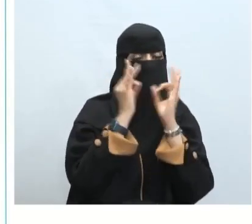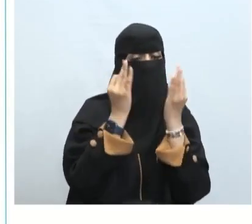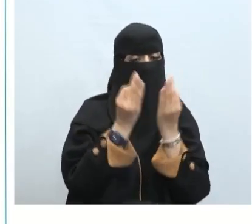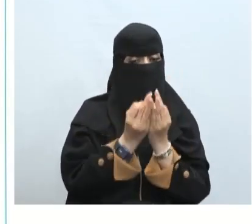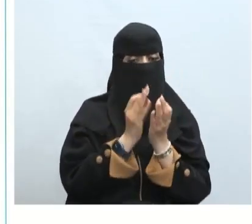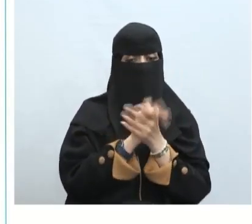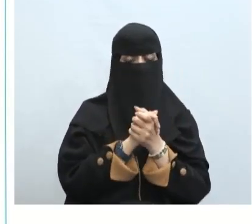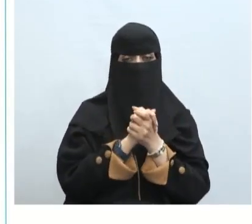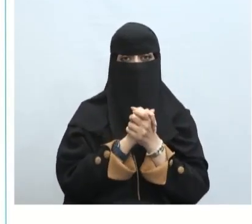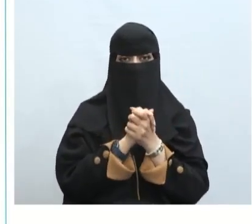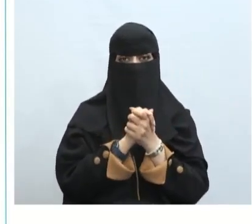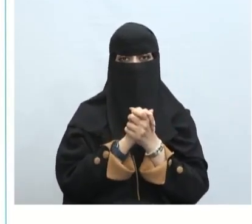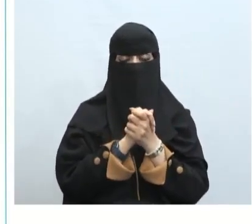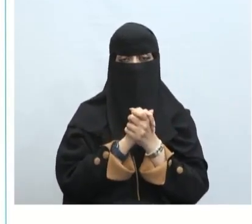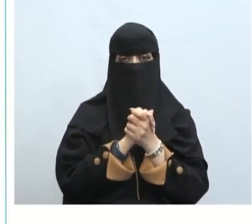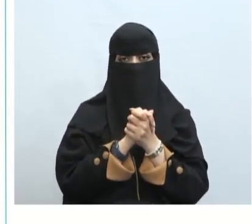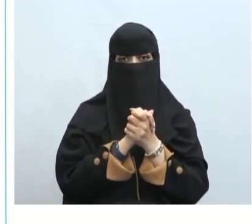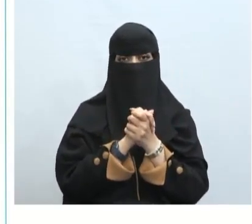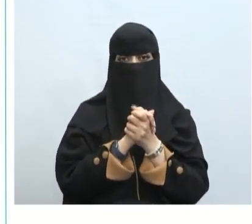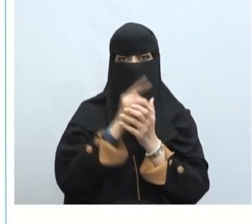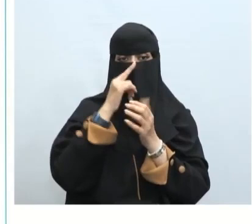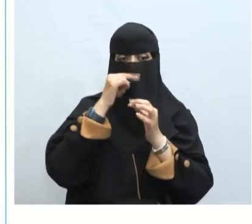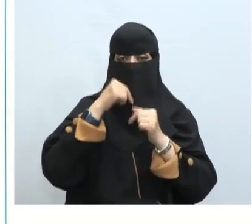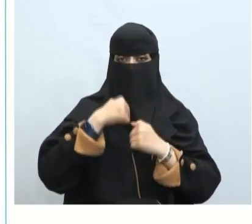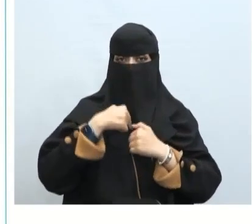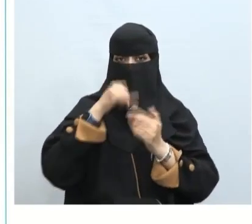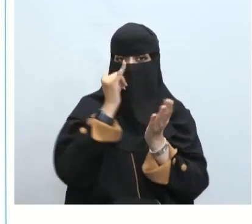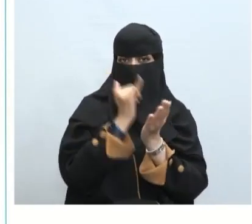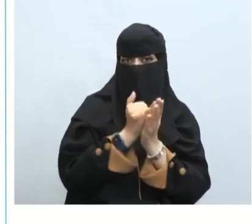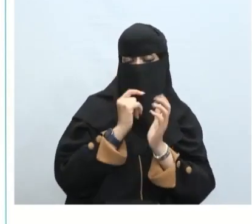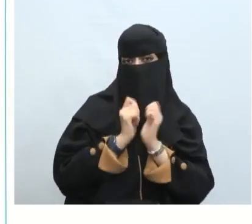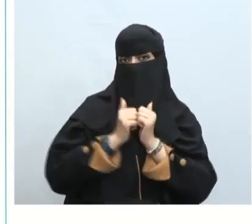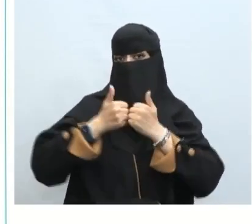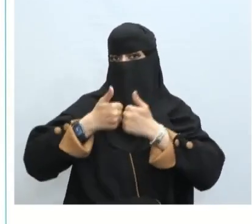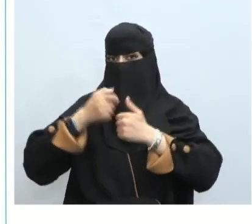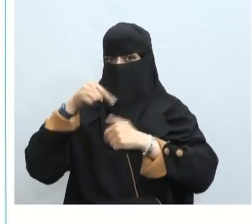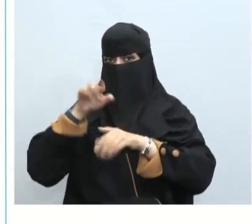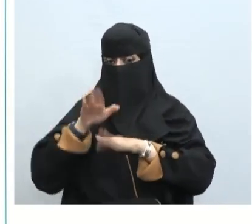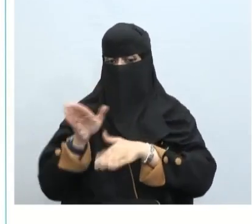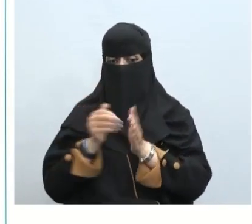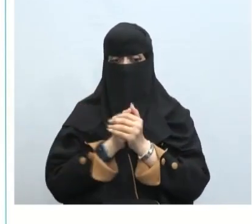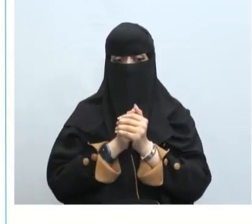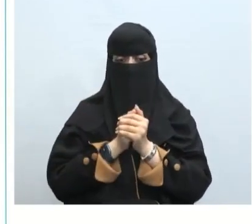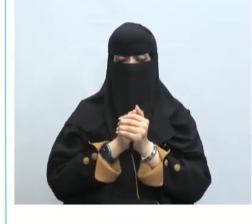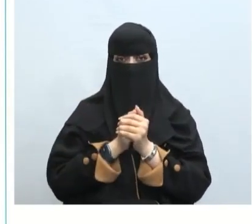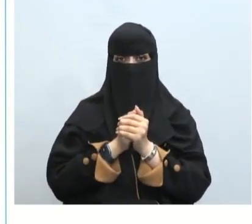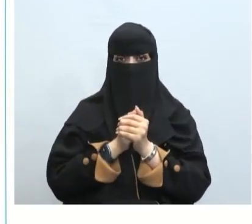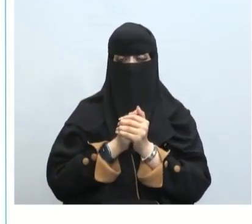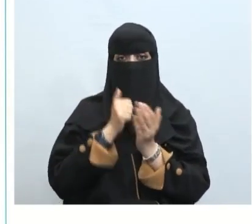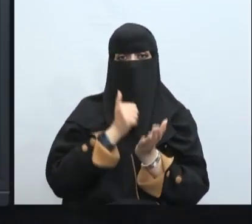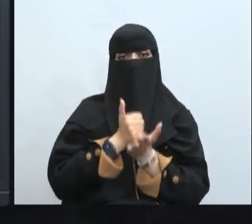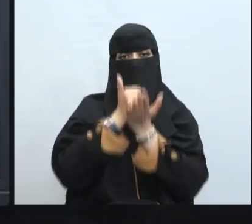هذه مسؤوليه شخصيه طيب مسؤوليه اجتماعيه داخل الاسره التزام التزامه اتجاه